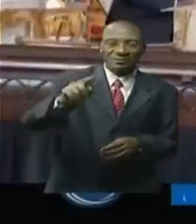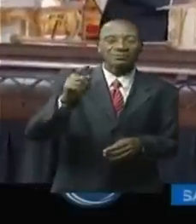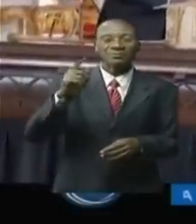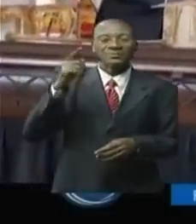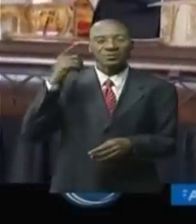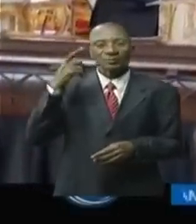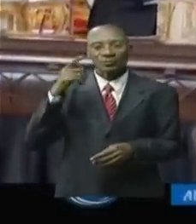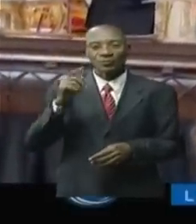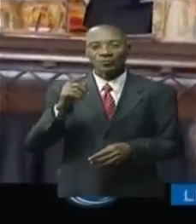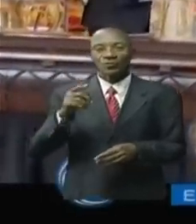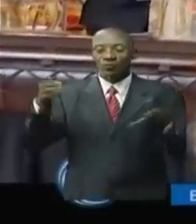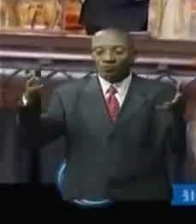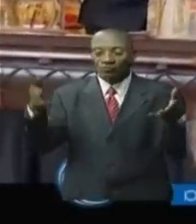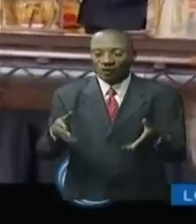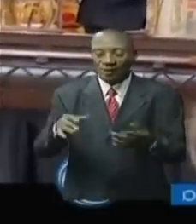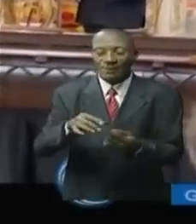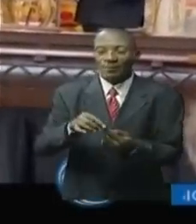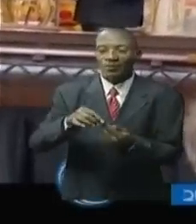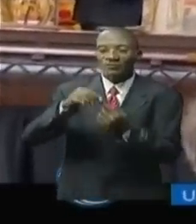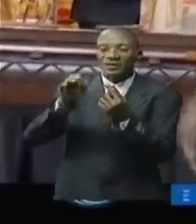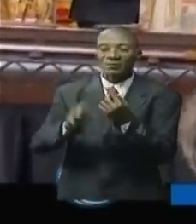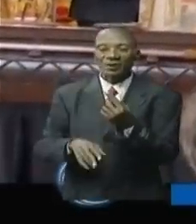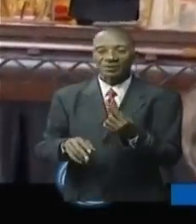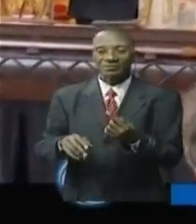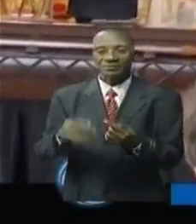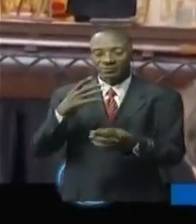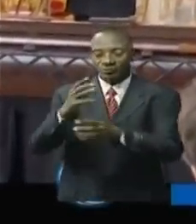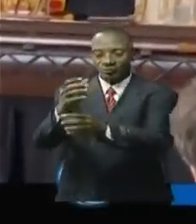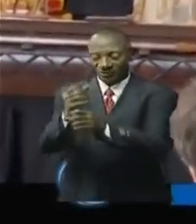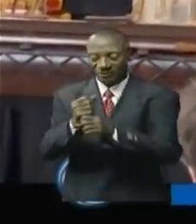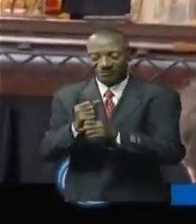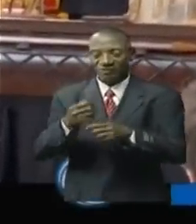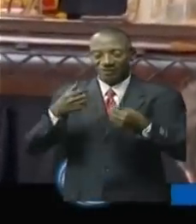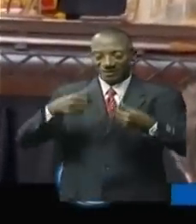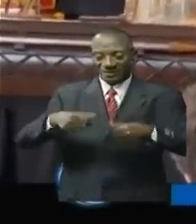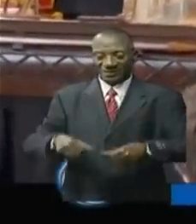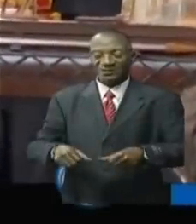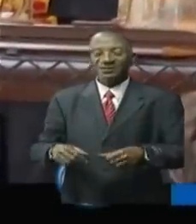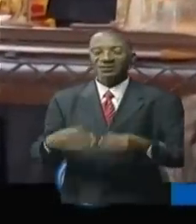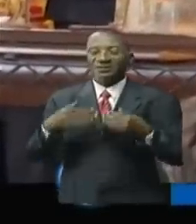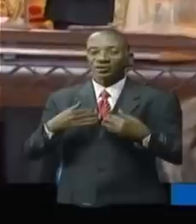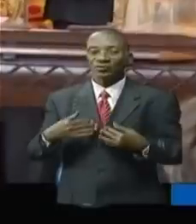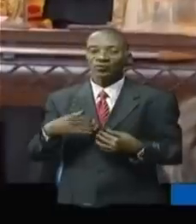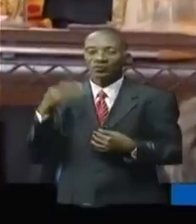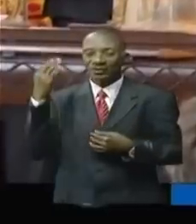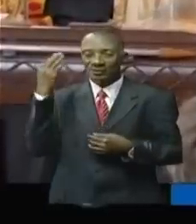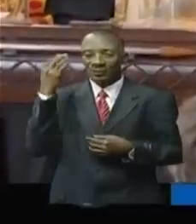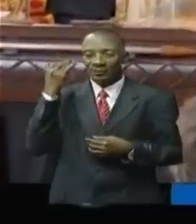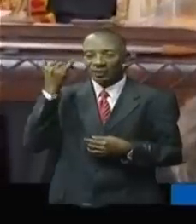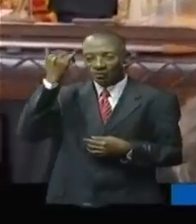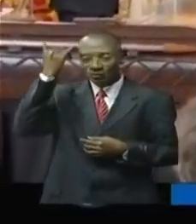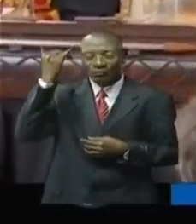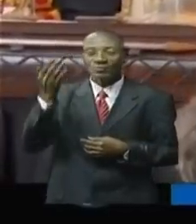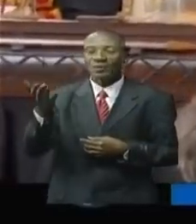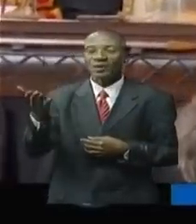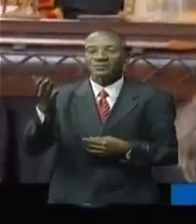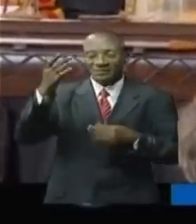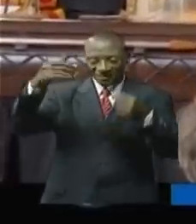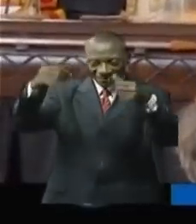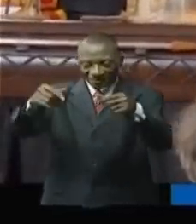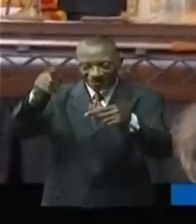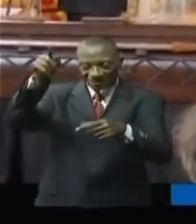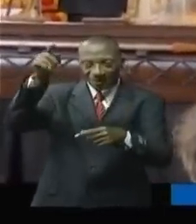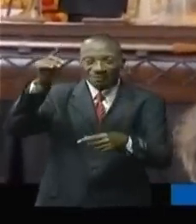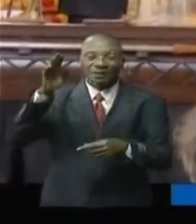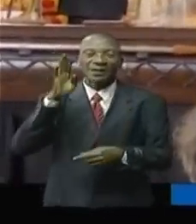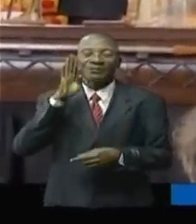aux côtés de ses enfants et petits-enfants, la dépouille du premier Premier ministre de la